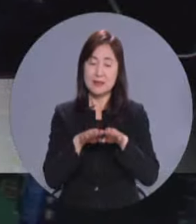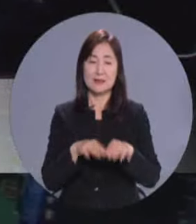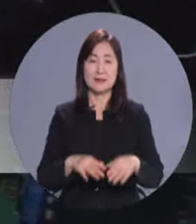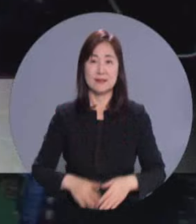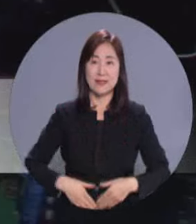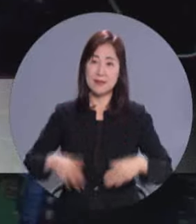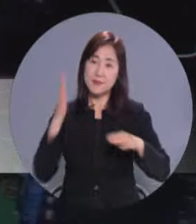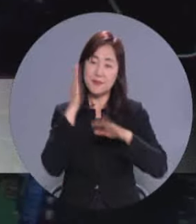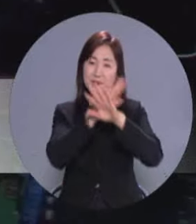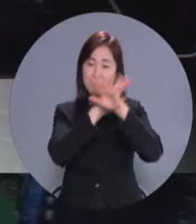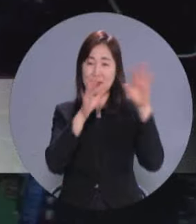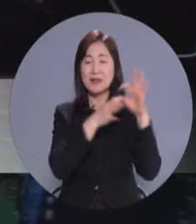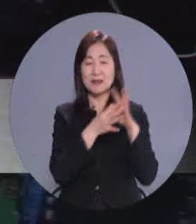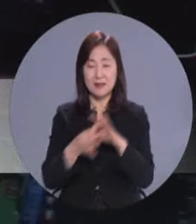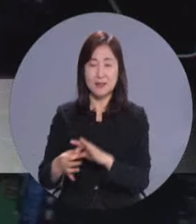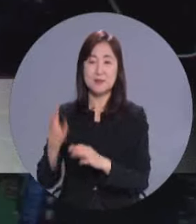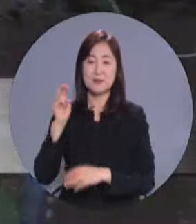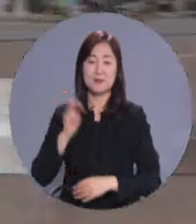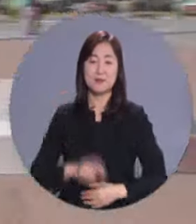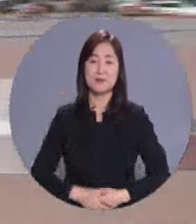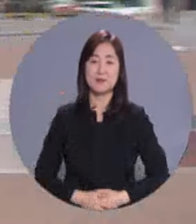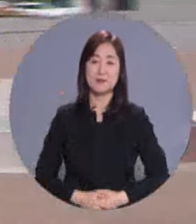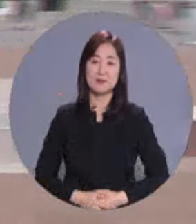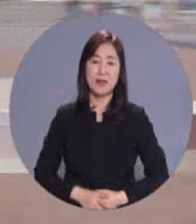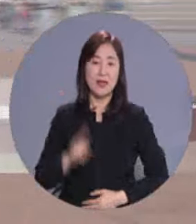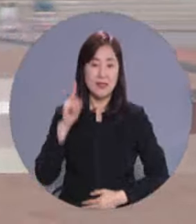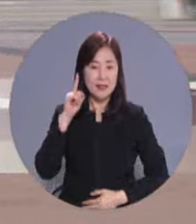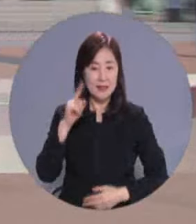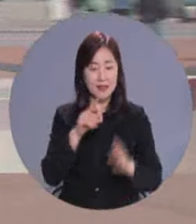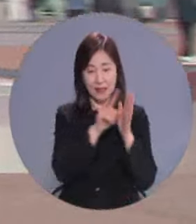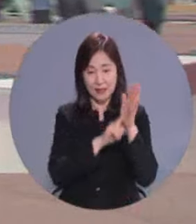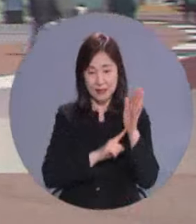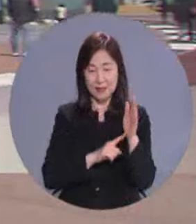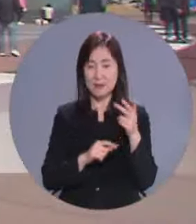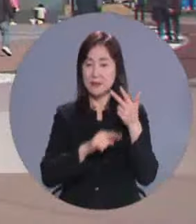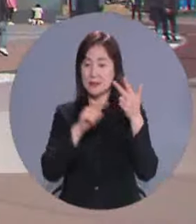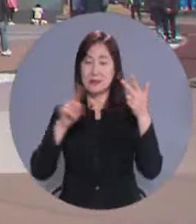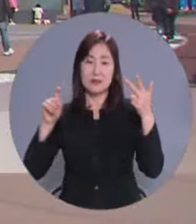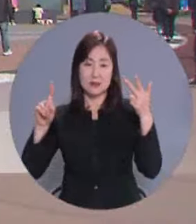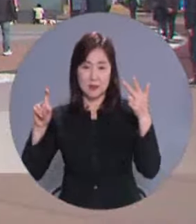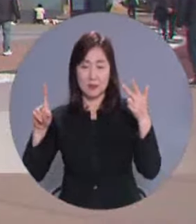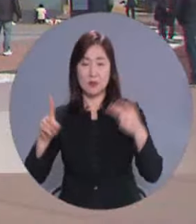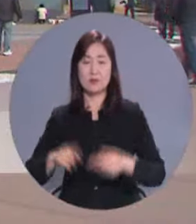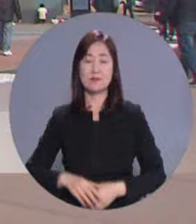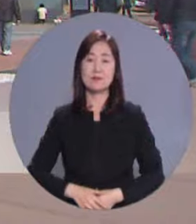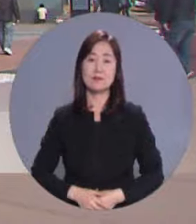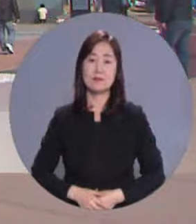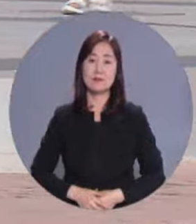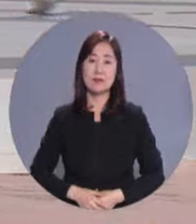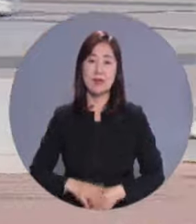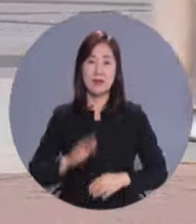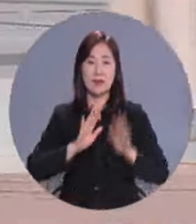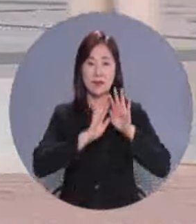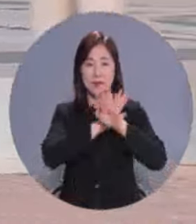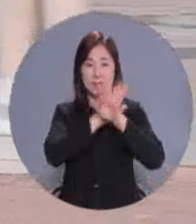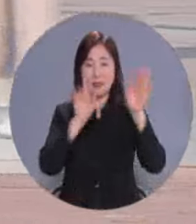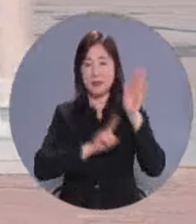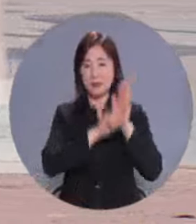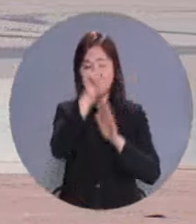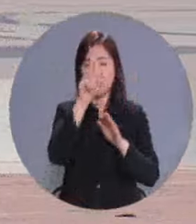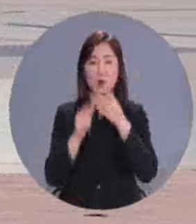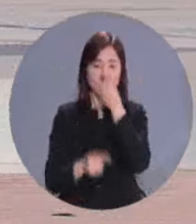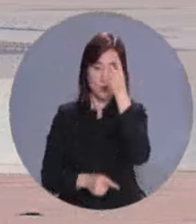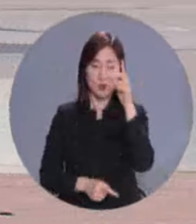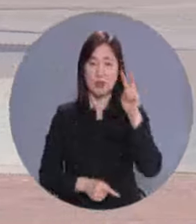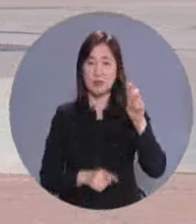포근한 날씨 이어지겠습니다 내일 최저 기온은 7에서 11도 사이 보이겠고 낮 최고 기온은 순천이